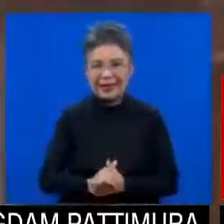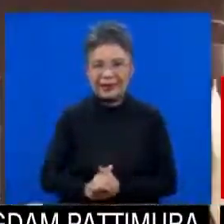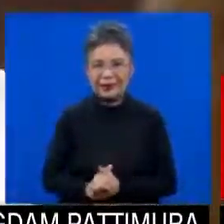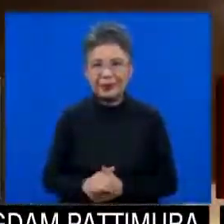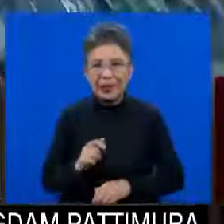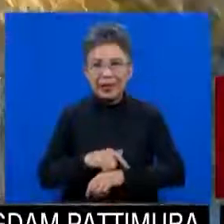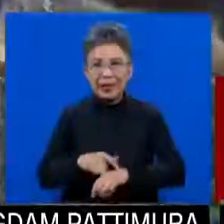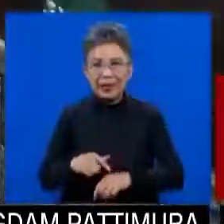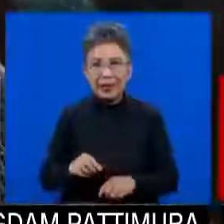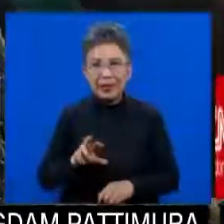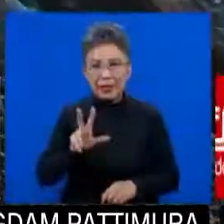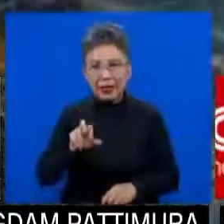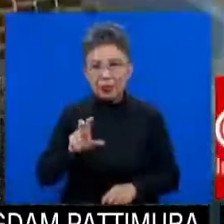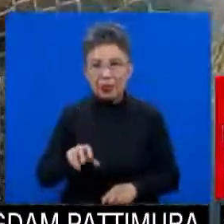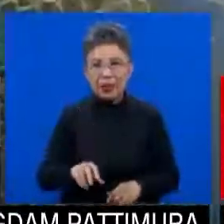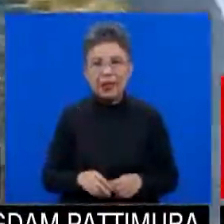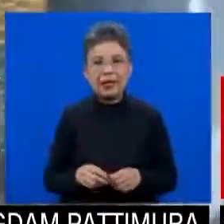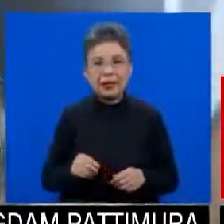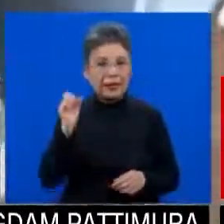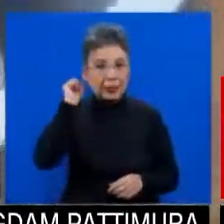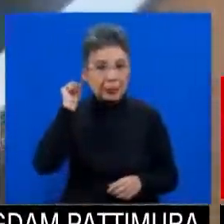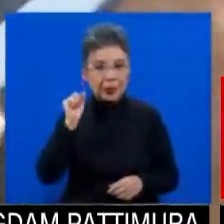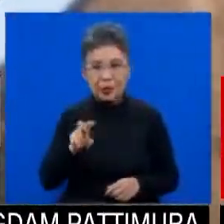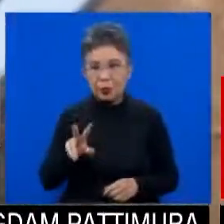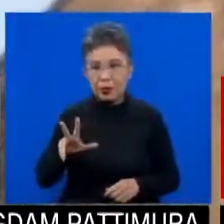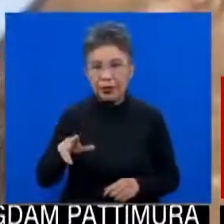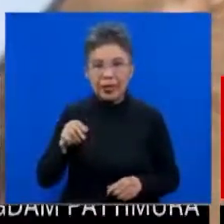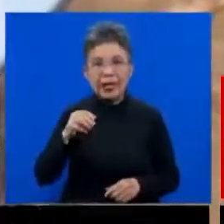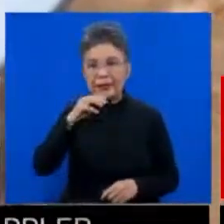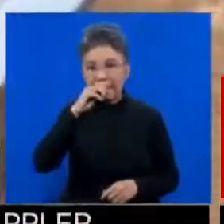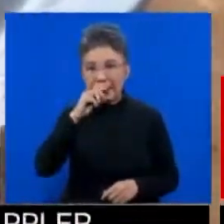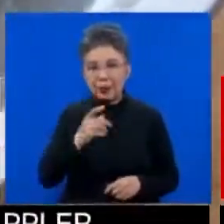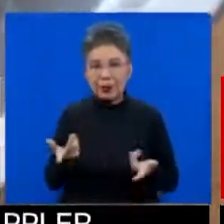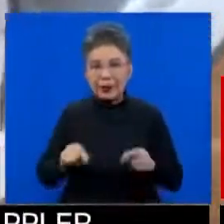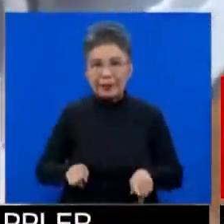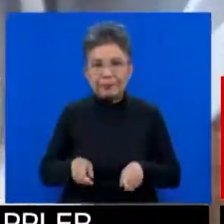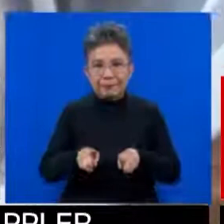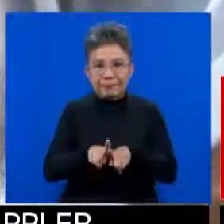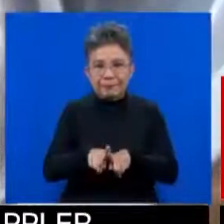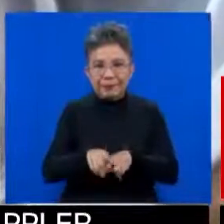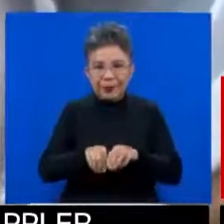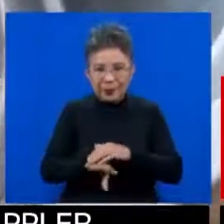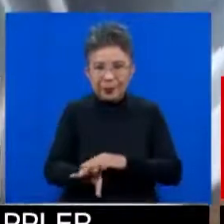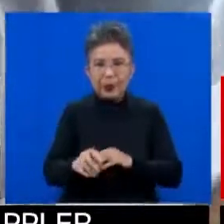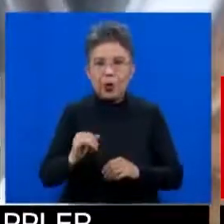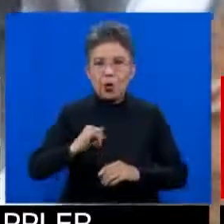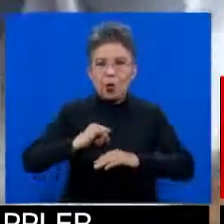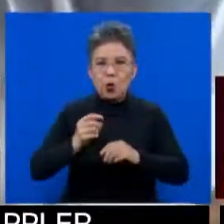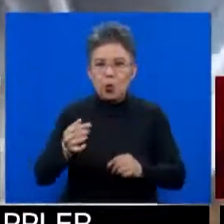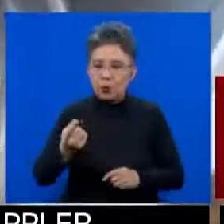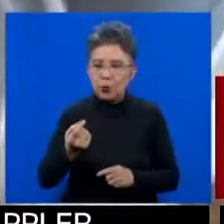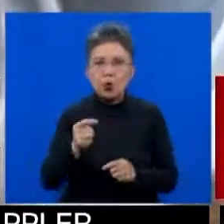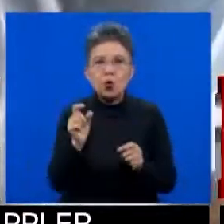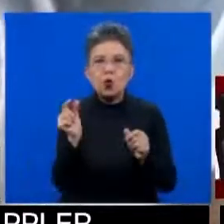saat ini Bejo memiliki 33 induk lele betina dan 23 lele pejantan yang siap melahirkan jenis bibit unggul.